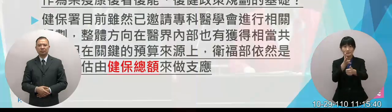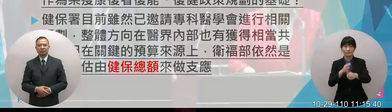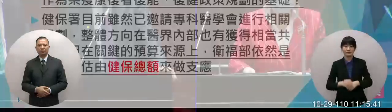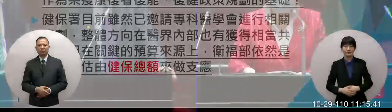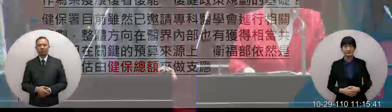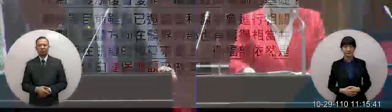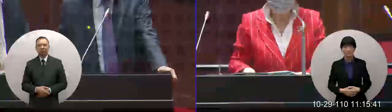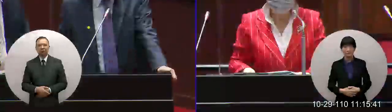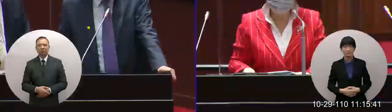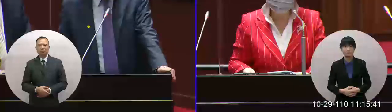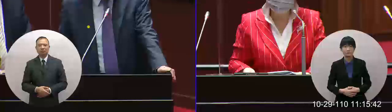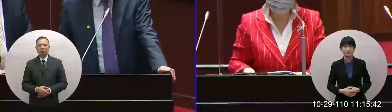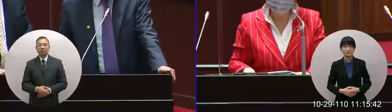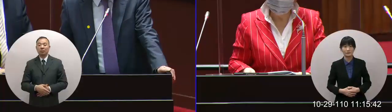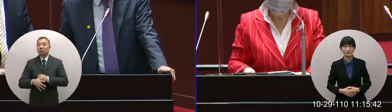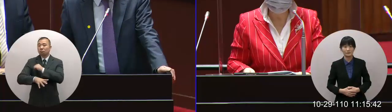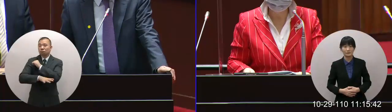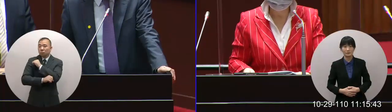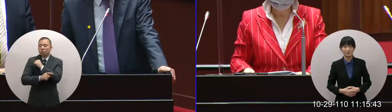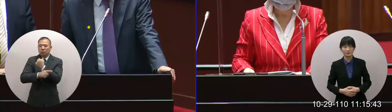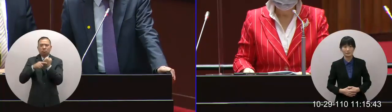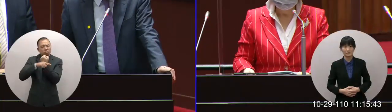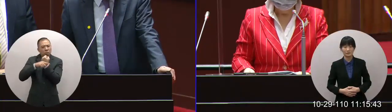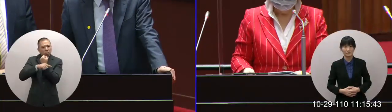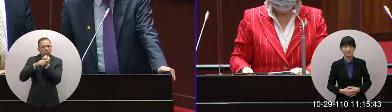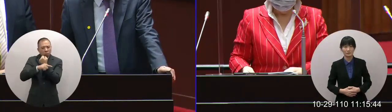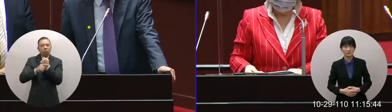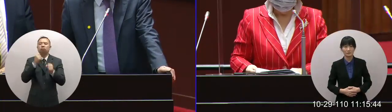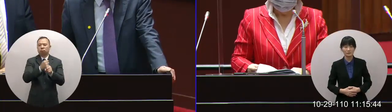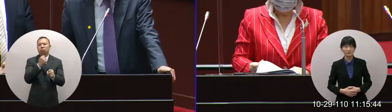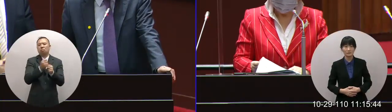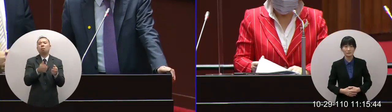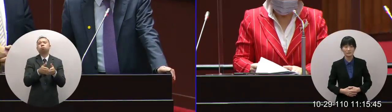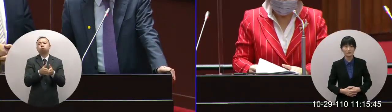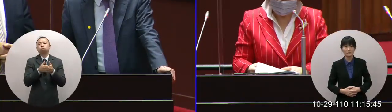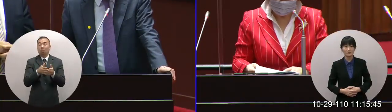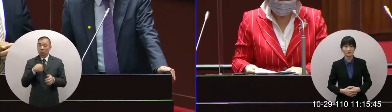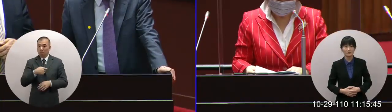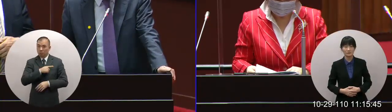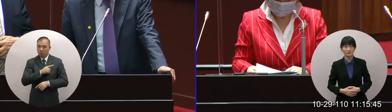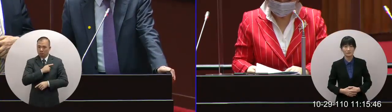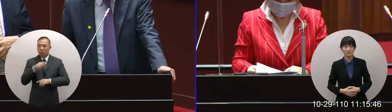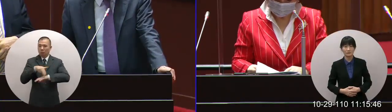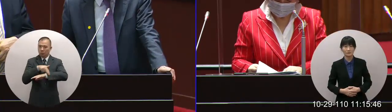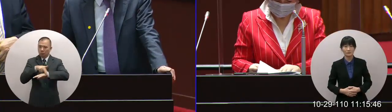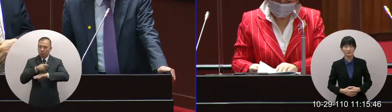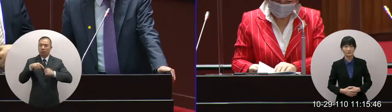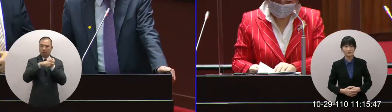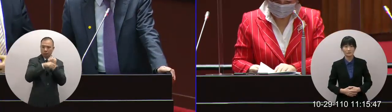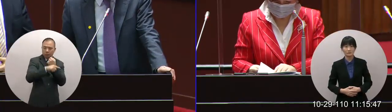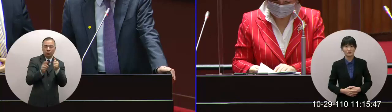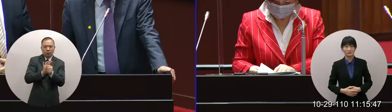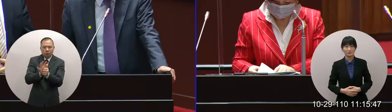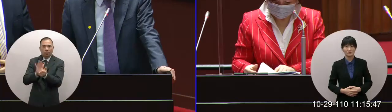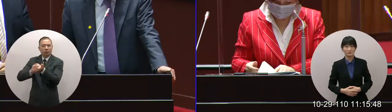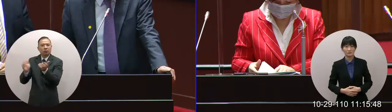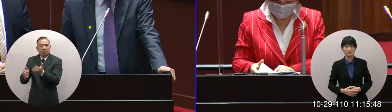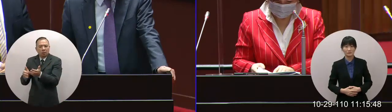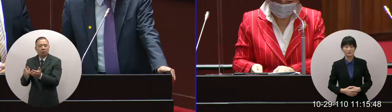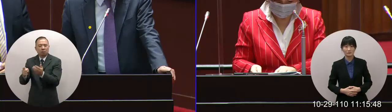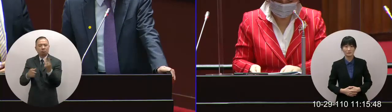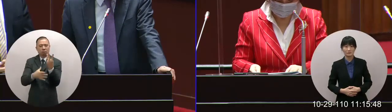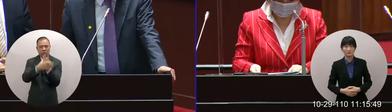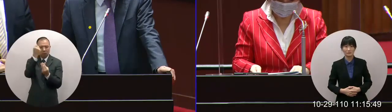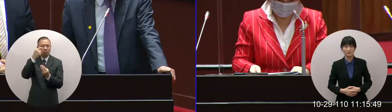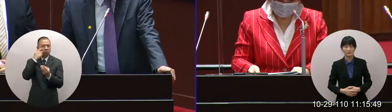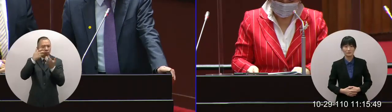基本上当然研究需要去做啊，我们的采取的策略就是研究跟服务跟医疗并重，好，所以